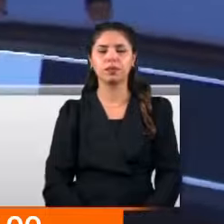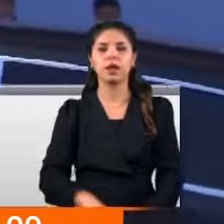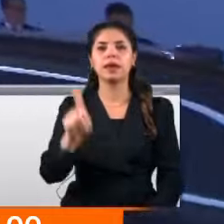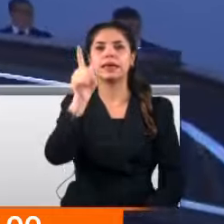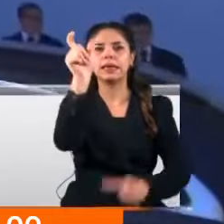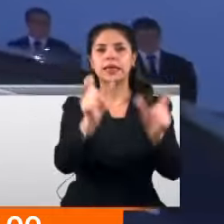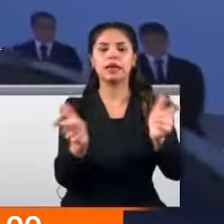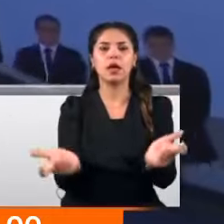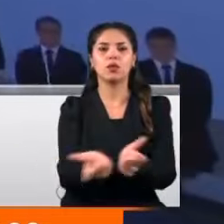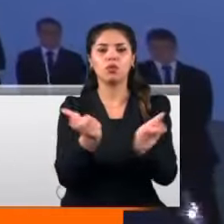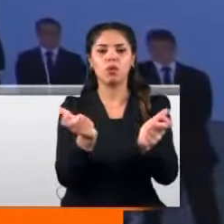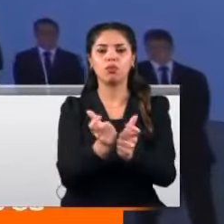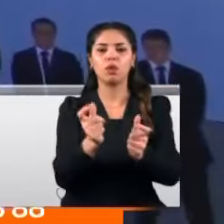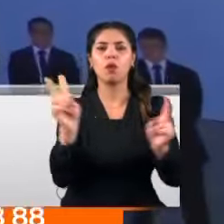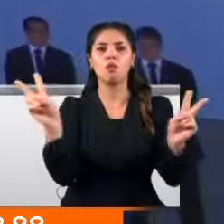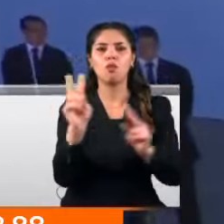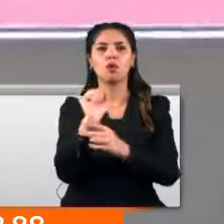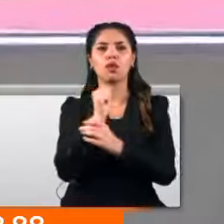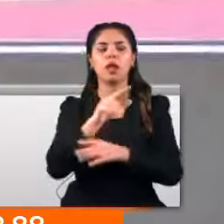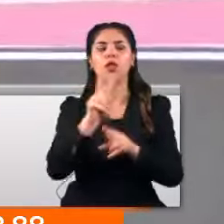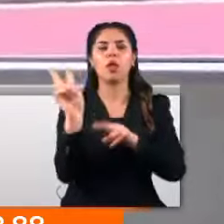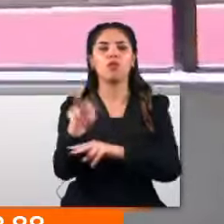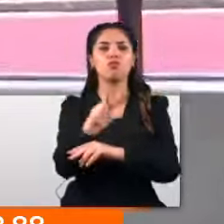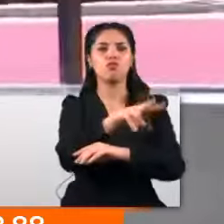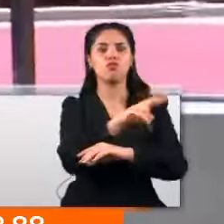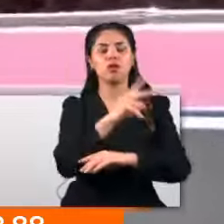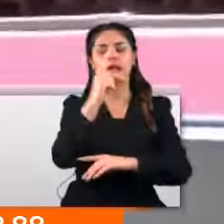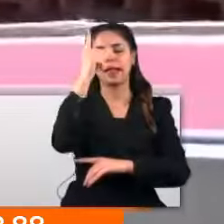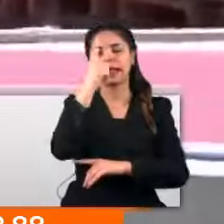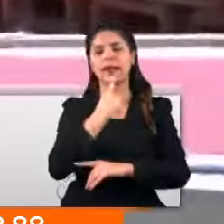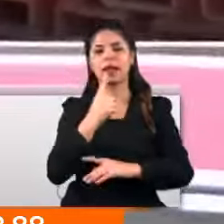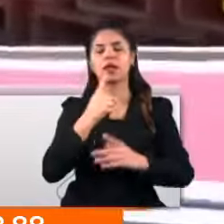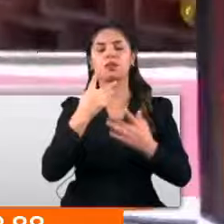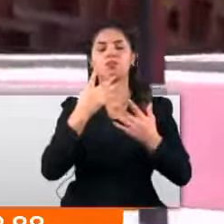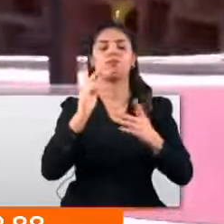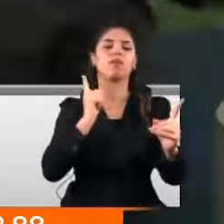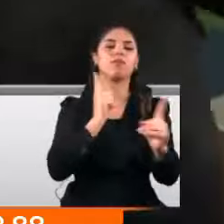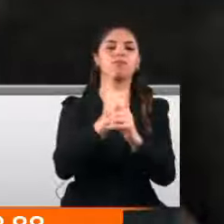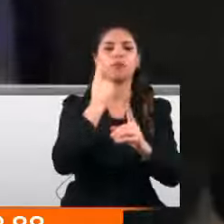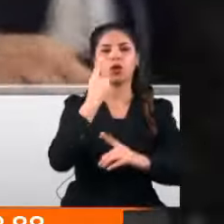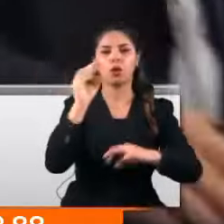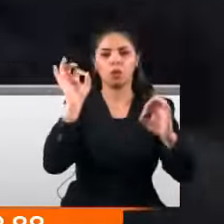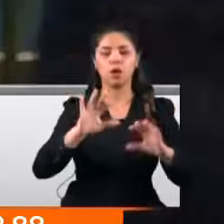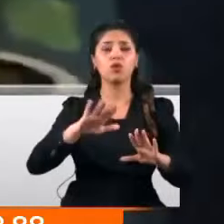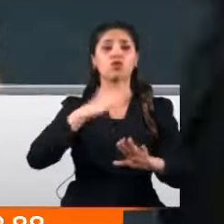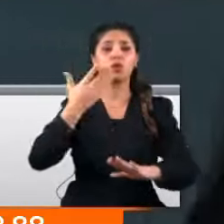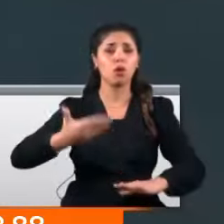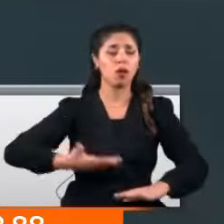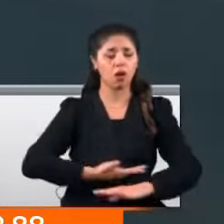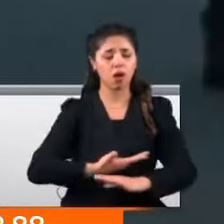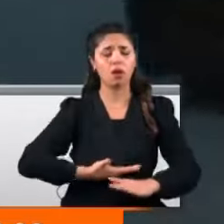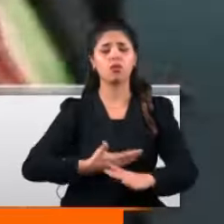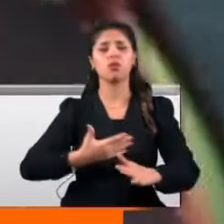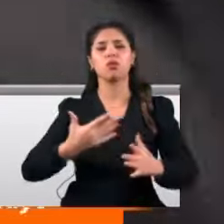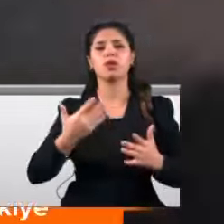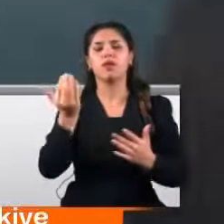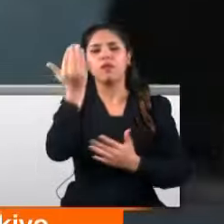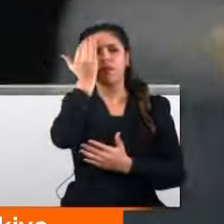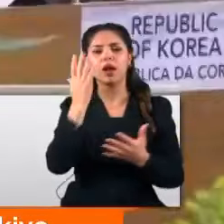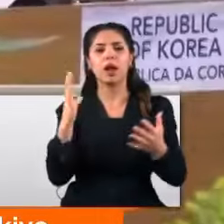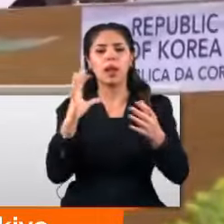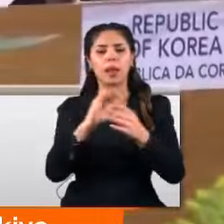Liderler Zirvesi ise Modern Sanat Müzesi'nde resmi karşılamayla başladı. Sonrasında açlık ve yoksulluğa karşı küresel ittifak